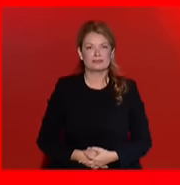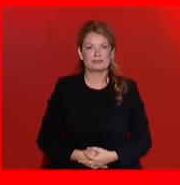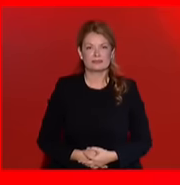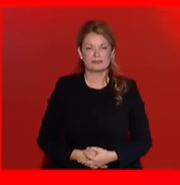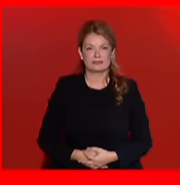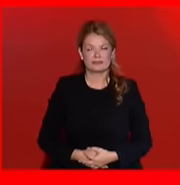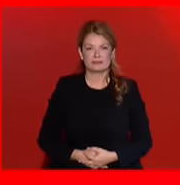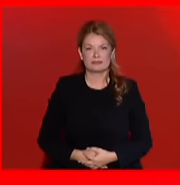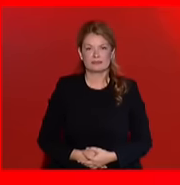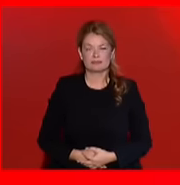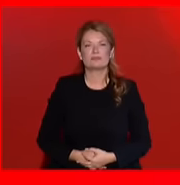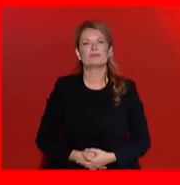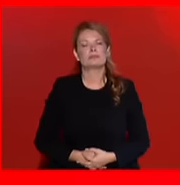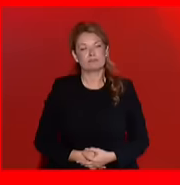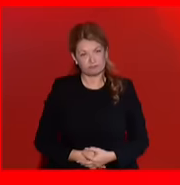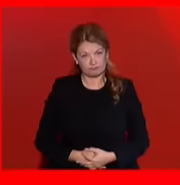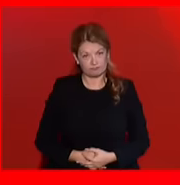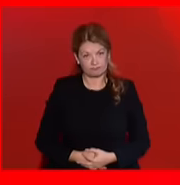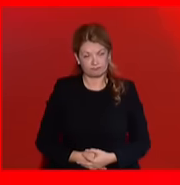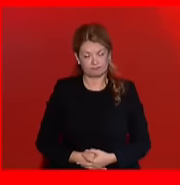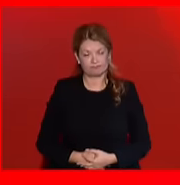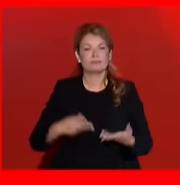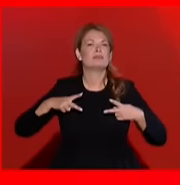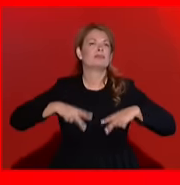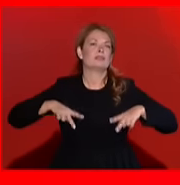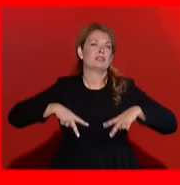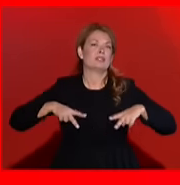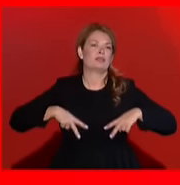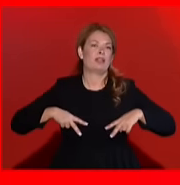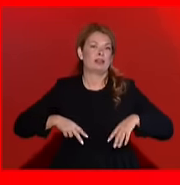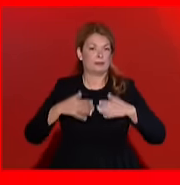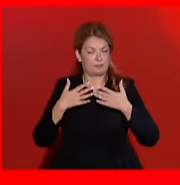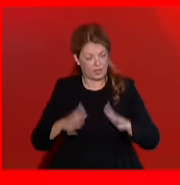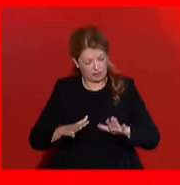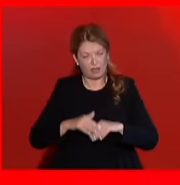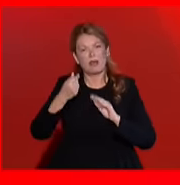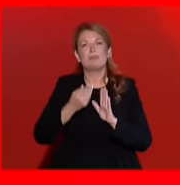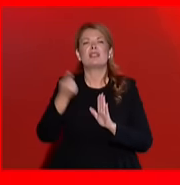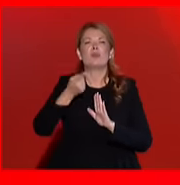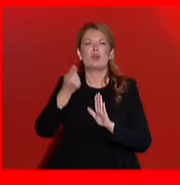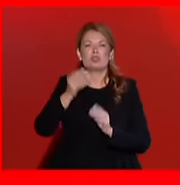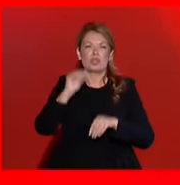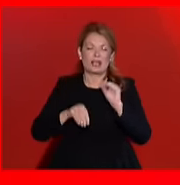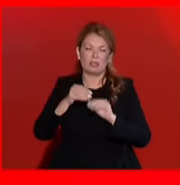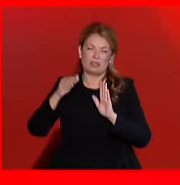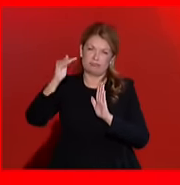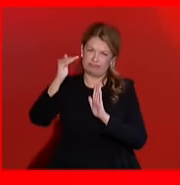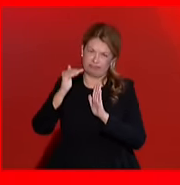κενό μετά τη διακυβέρνησή μας συντρόφισσες και σύντροφοι πήραμε 32% το